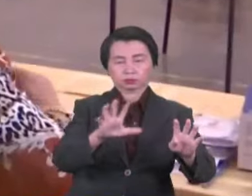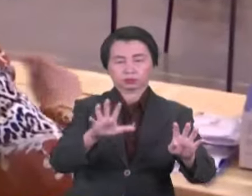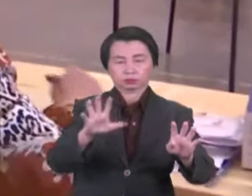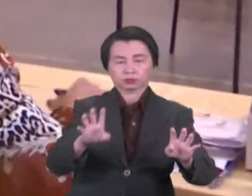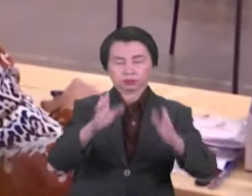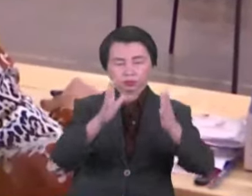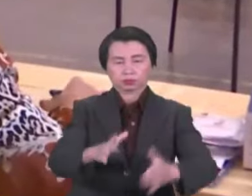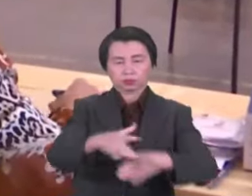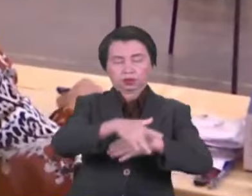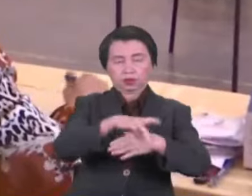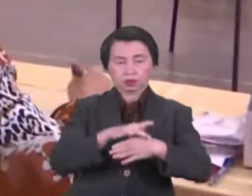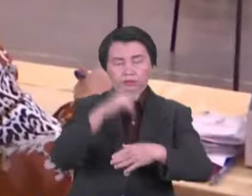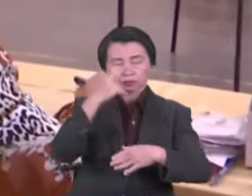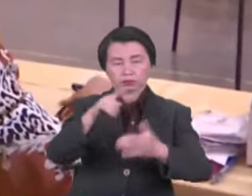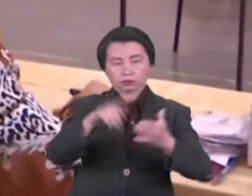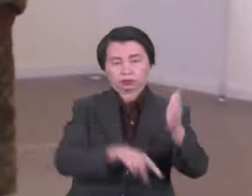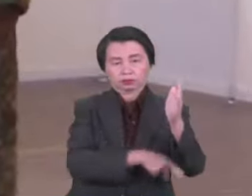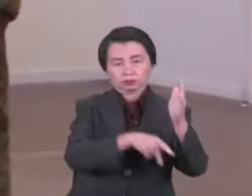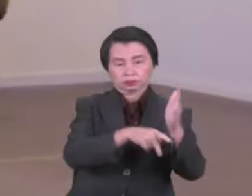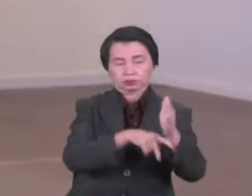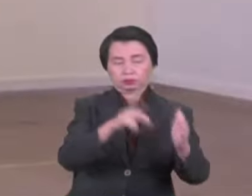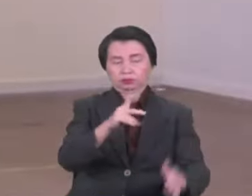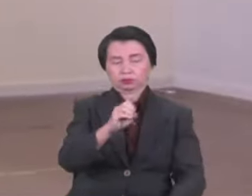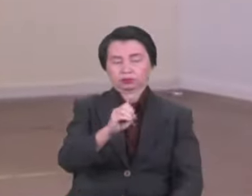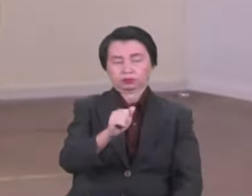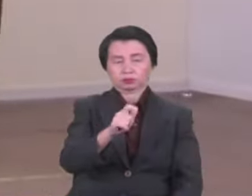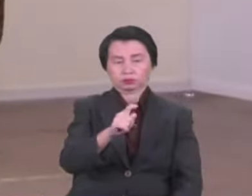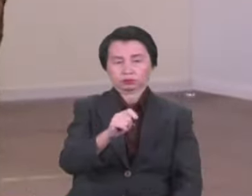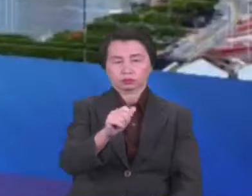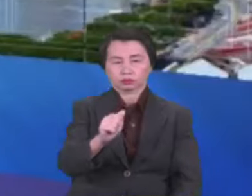4,858 pengundi awal bagi Parlimen Kota Samarahan.